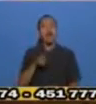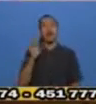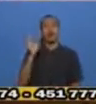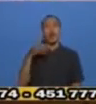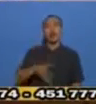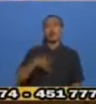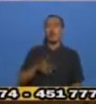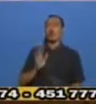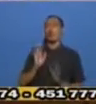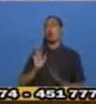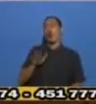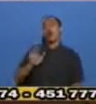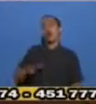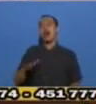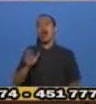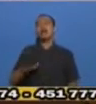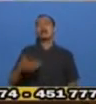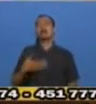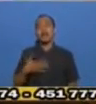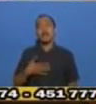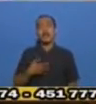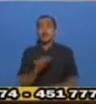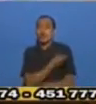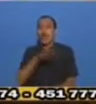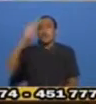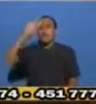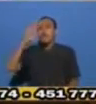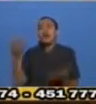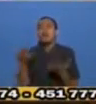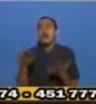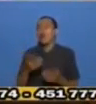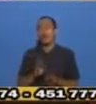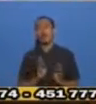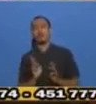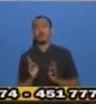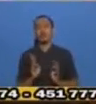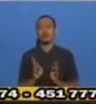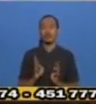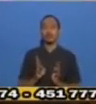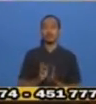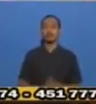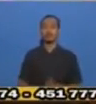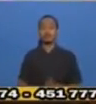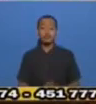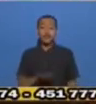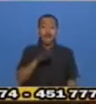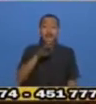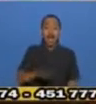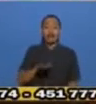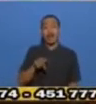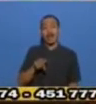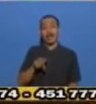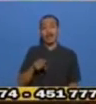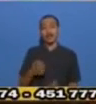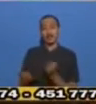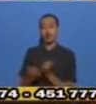dan sebagainya. Ini akhirnya kurang mendapatkan support dari orang tua seperti itu. Si anak sendiri karena tidak mendapatkan support ya ikut saja apa